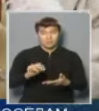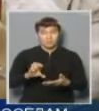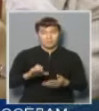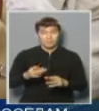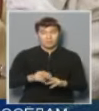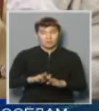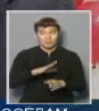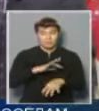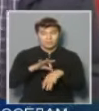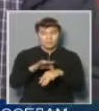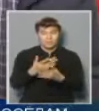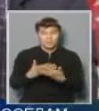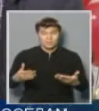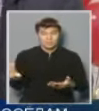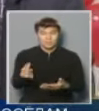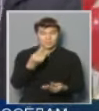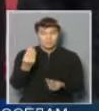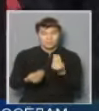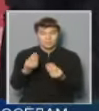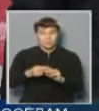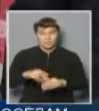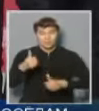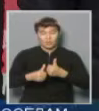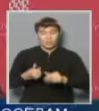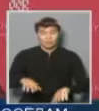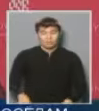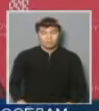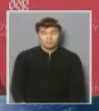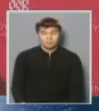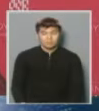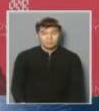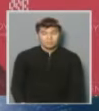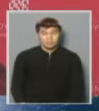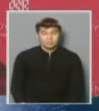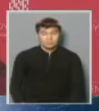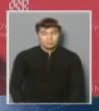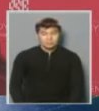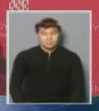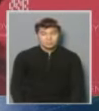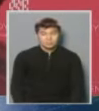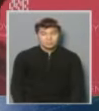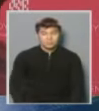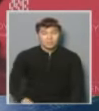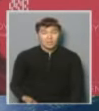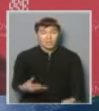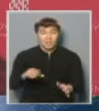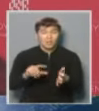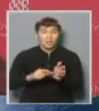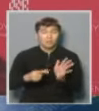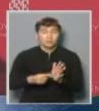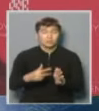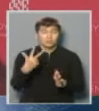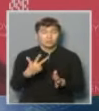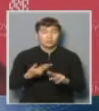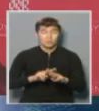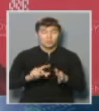Group были организованы разные интересные игры и конкурсы. Касим Групп. Я приобрела двухкомнатную